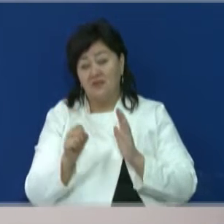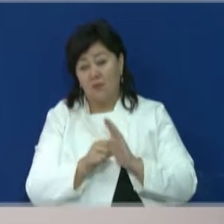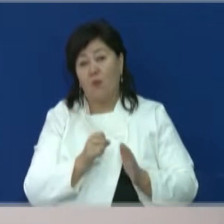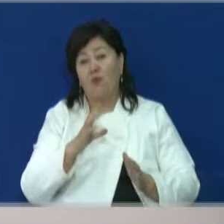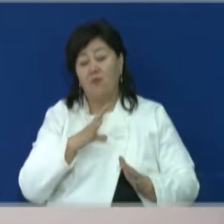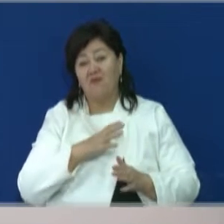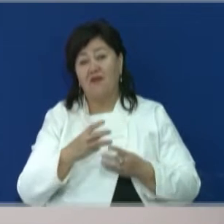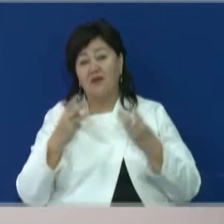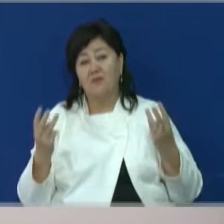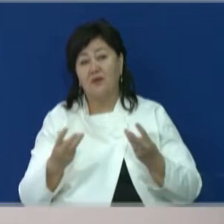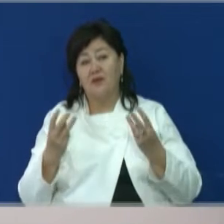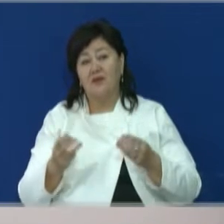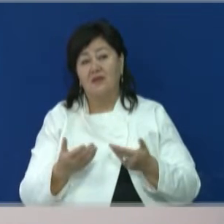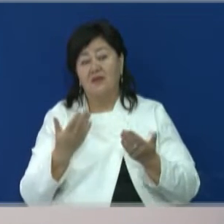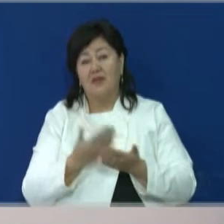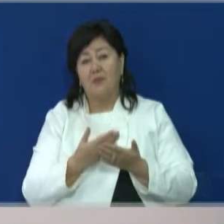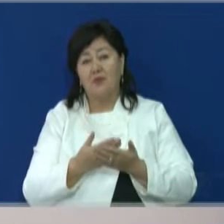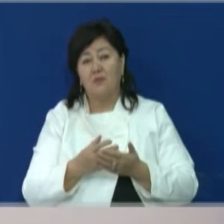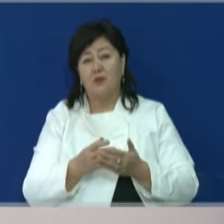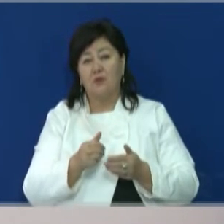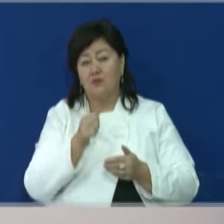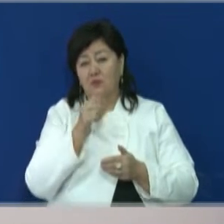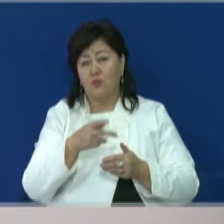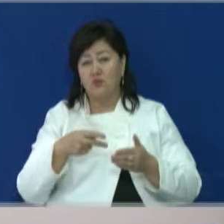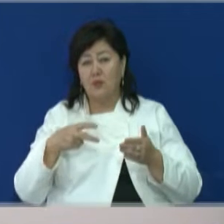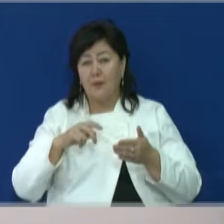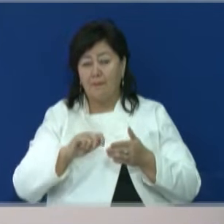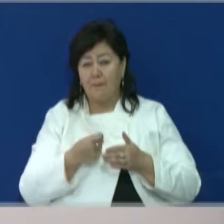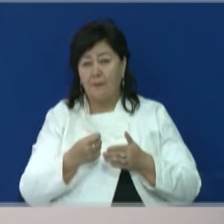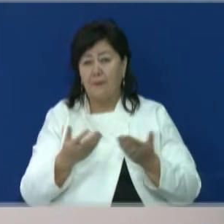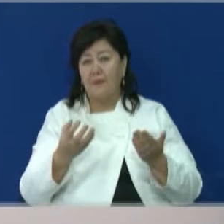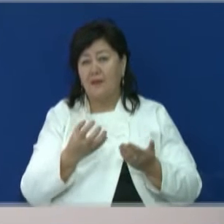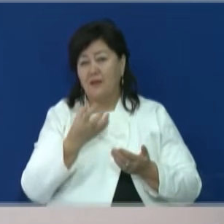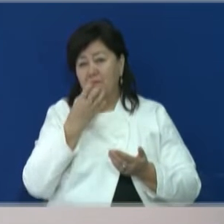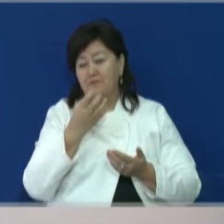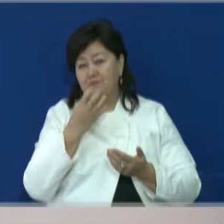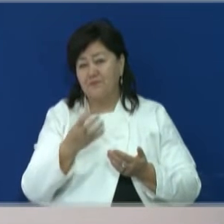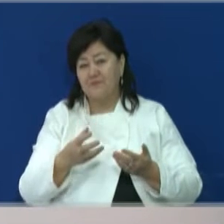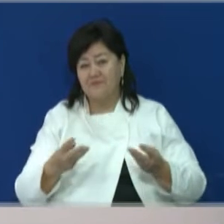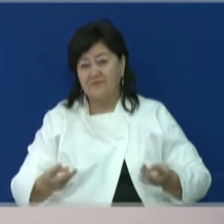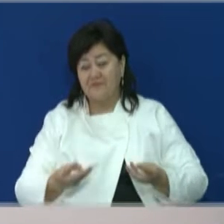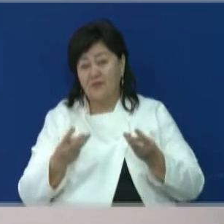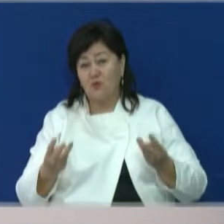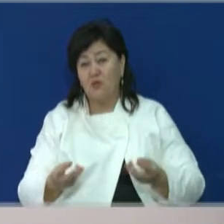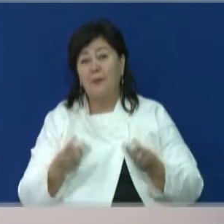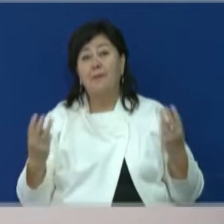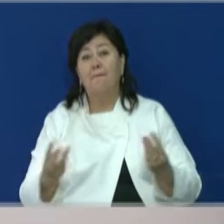жатады. Оған суықтан оталмай қалған көліктің қозғалтқышына ашық отты жағып жылыту себеп. Облыстық төтенше жағдайлар